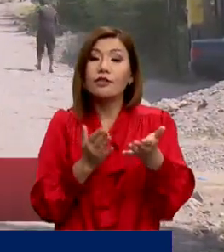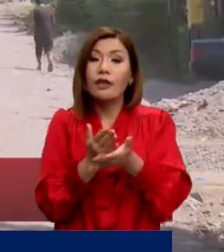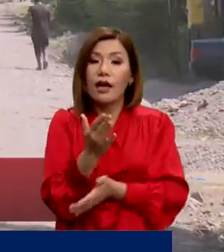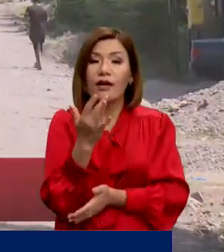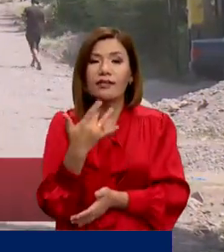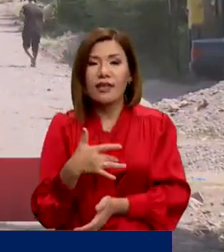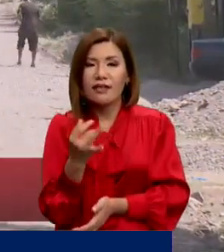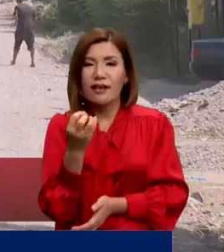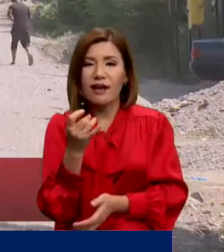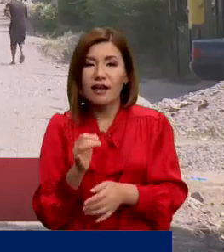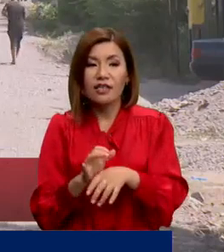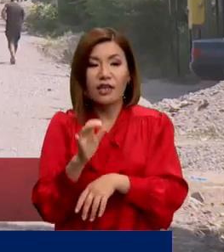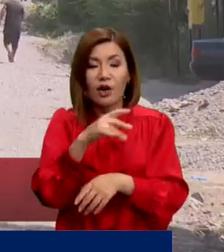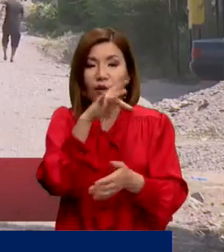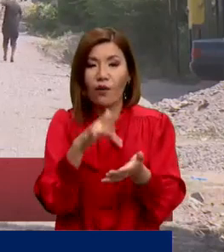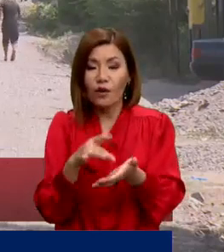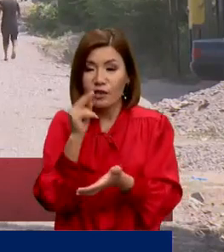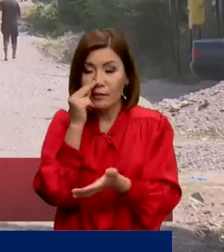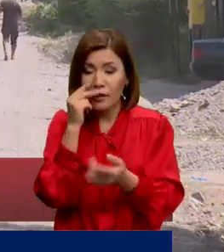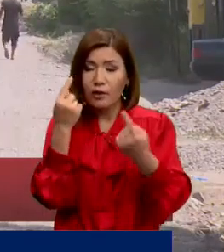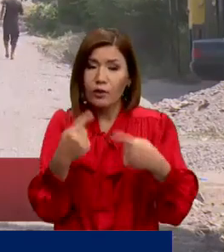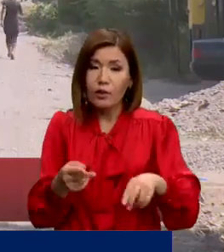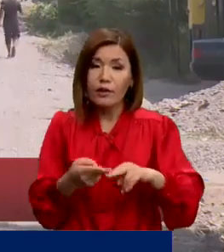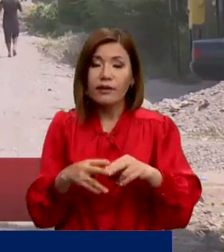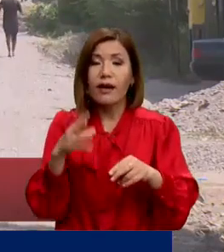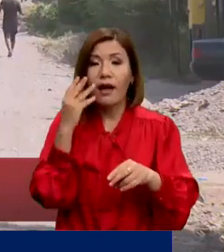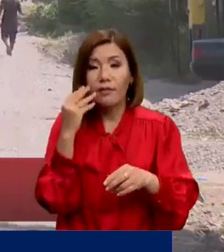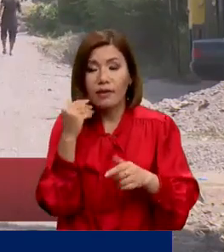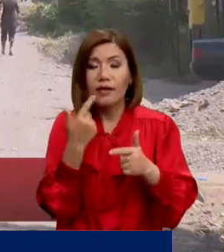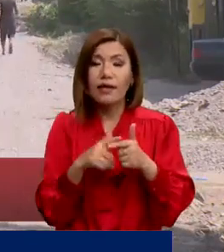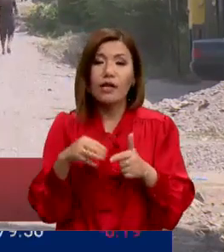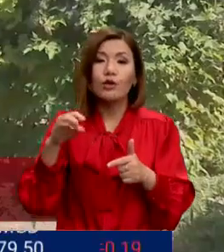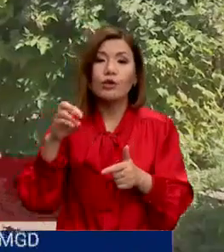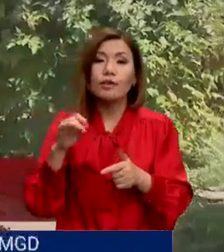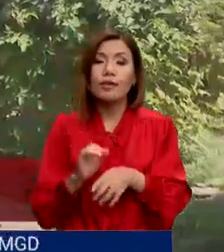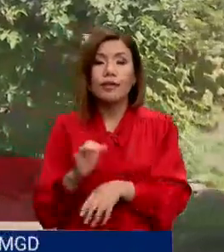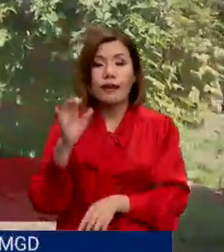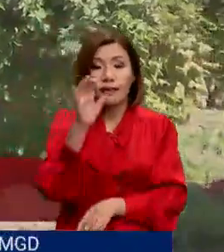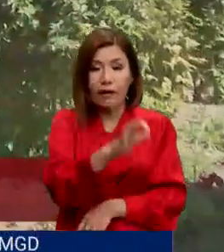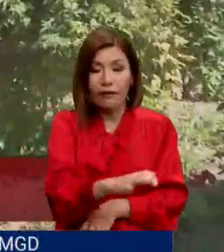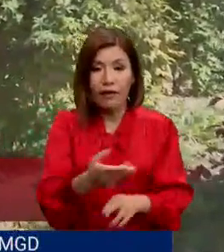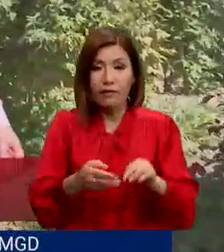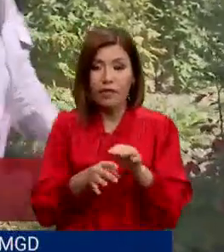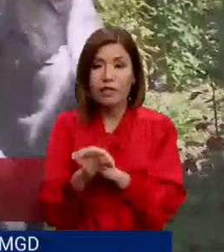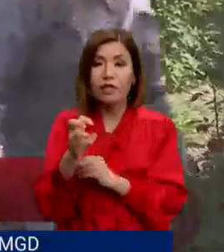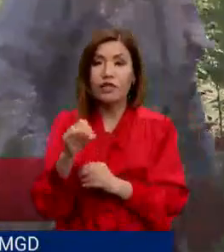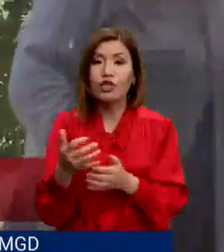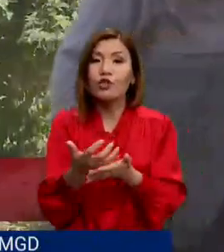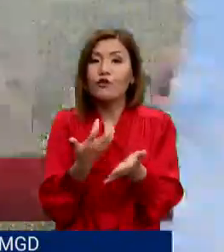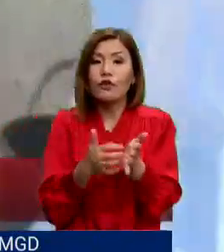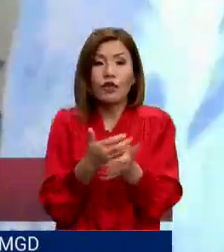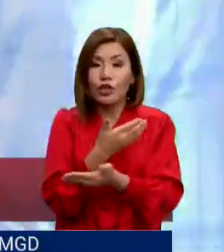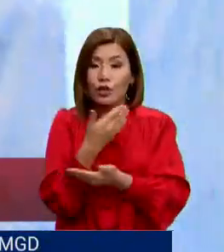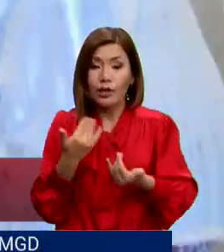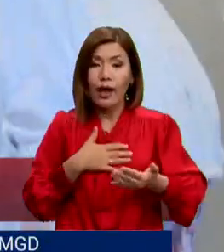в Сарыагашский район, в город Шымкент. Есть поставки в Алма-Ату и Туркестан. Дефицита на рынке сейчас нет. Сбор урожая